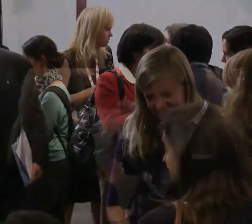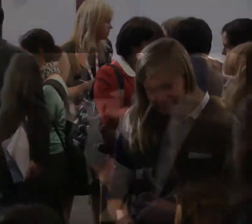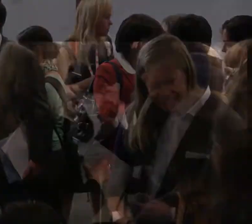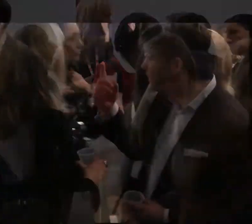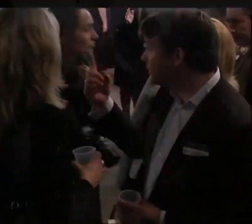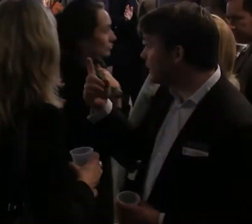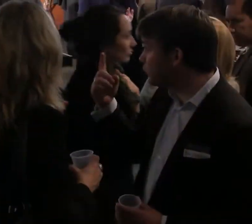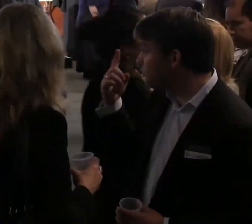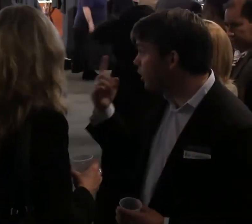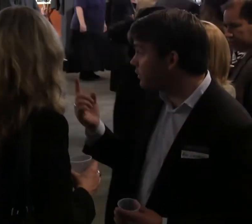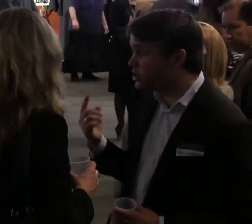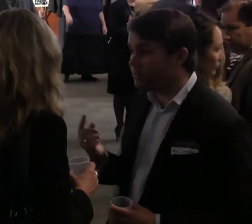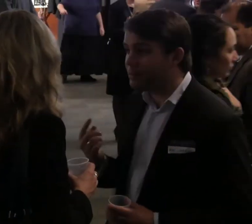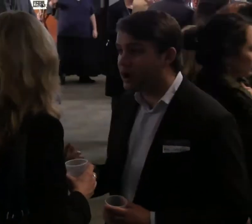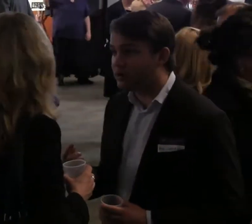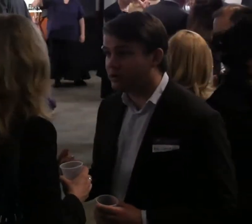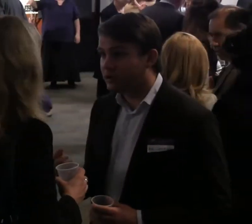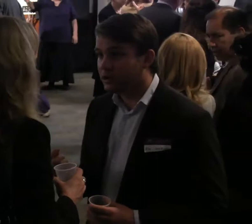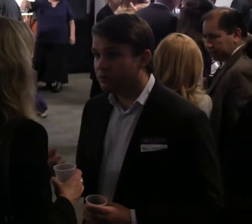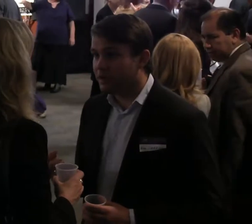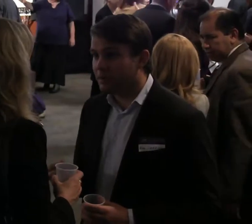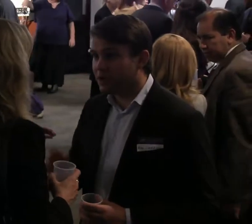Olódìfá fún wọn lálẹ́ rí fẹ̀.